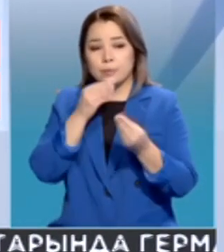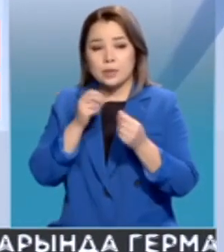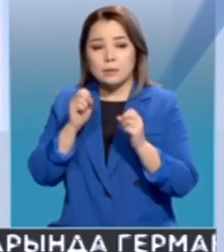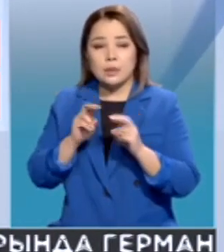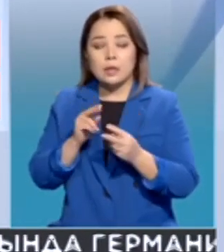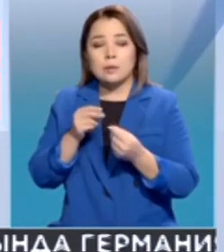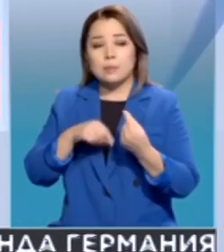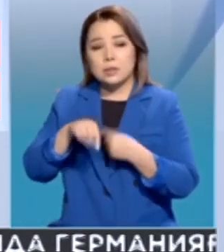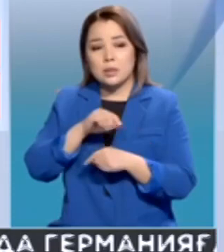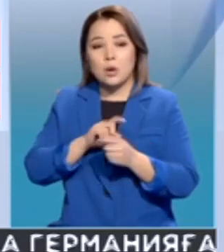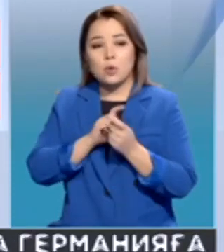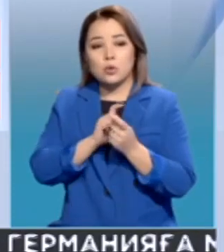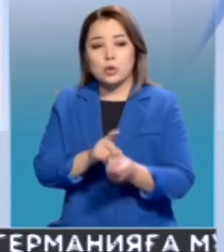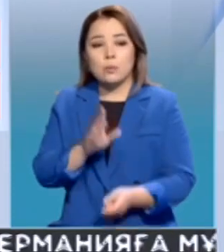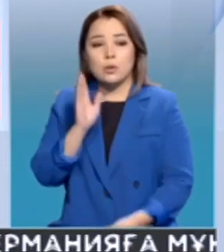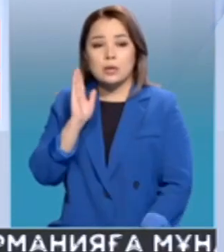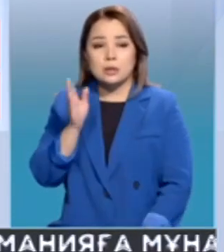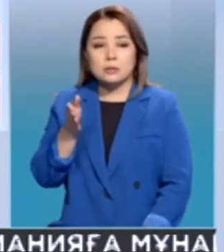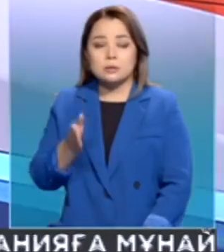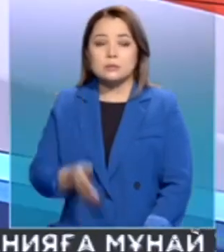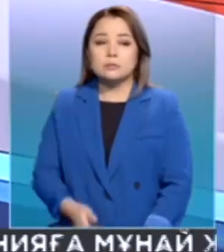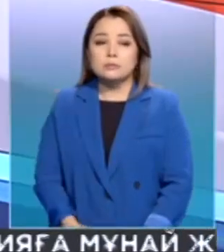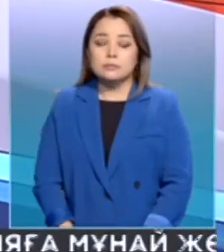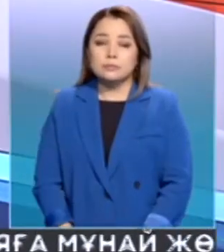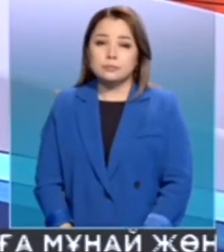бизнеспен күреспек.